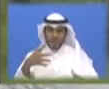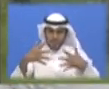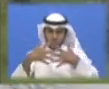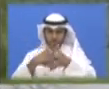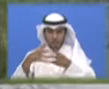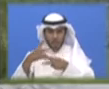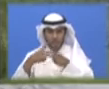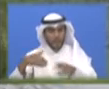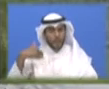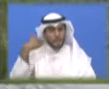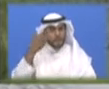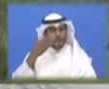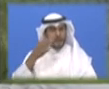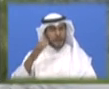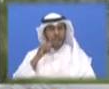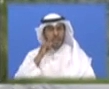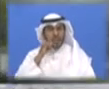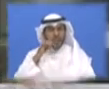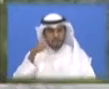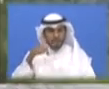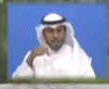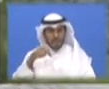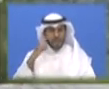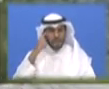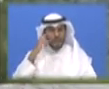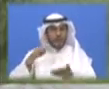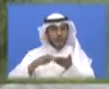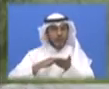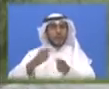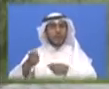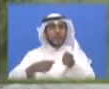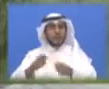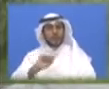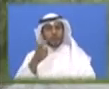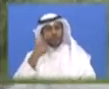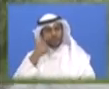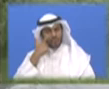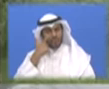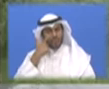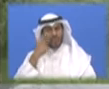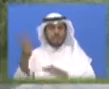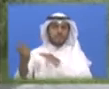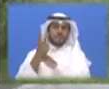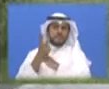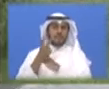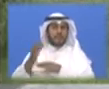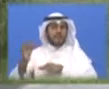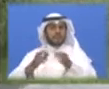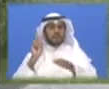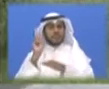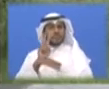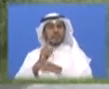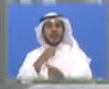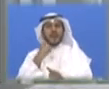الكويت أو حتى في المدن البريطانية على أنها أراضي تجارية، ويتفاجؤون لاحقا أنها مخصصة